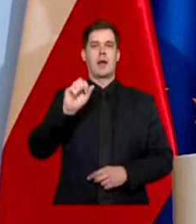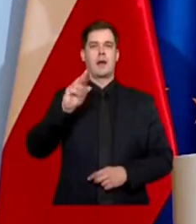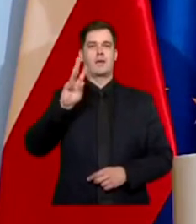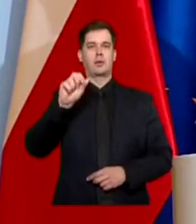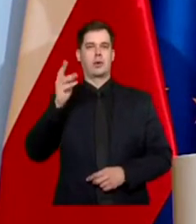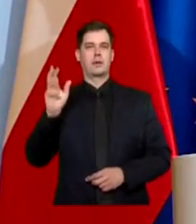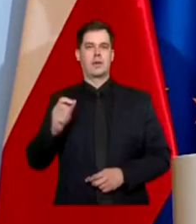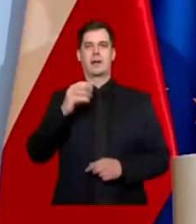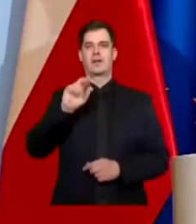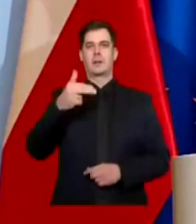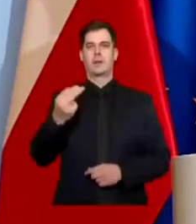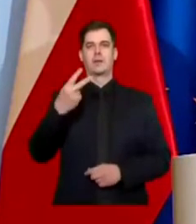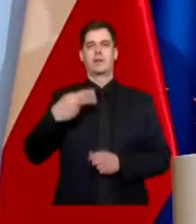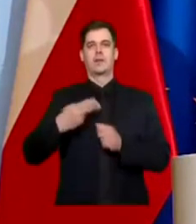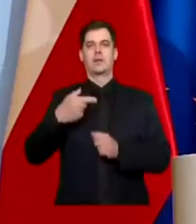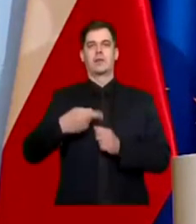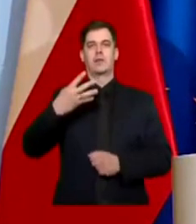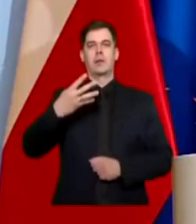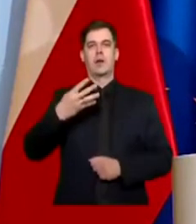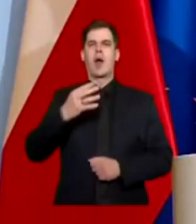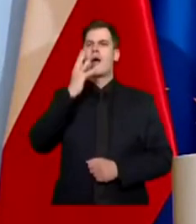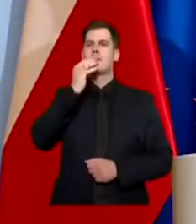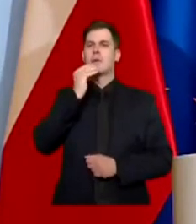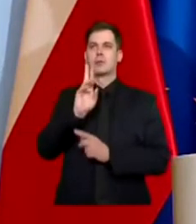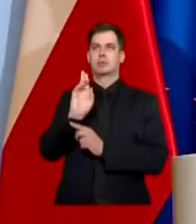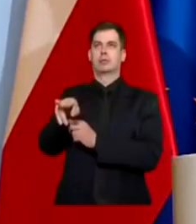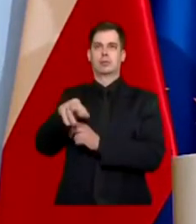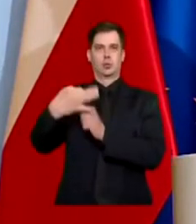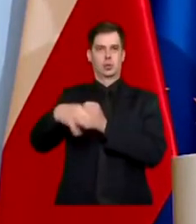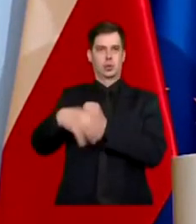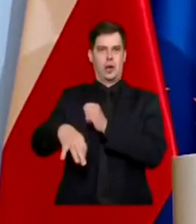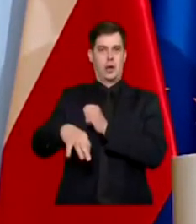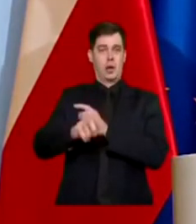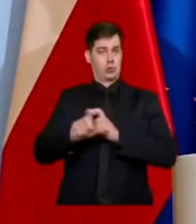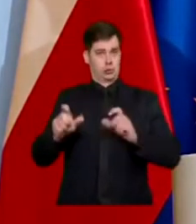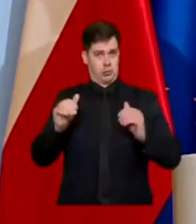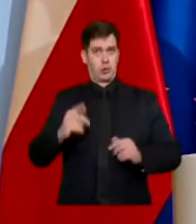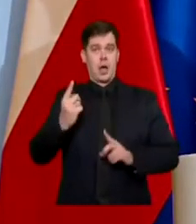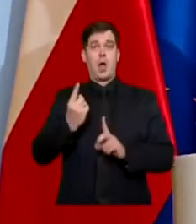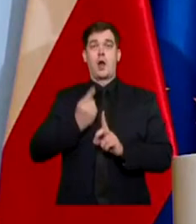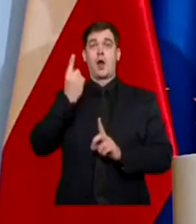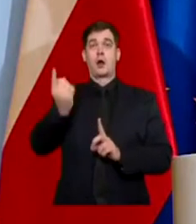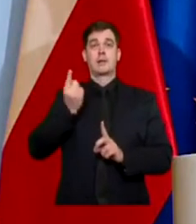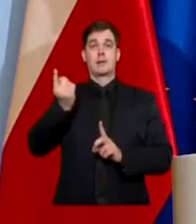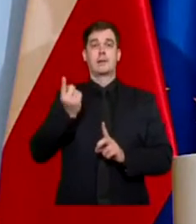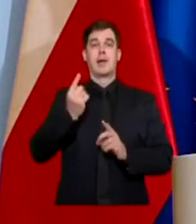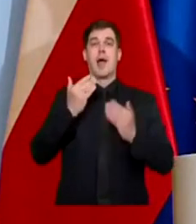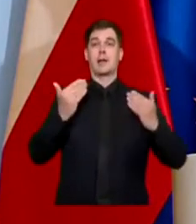z TVN24. Co z rekrutacją na studia? Czy brany jest scenariusz pod uwagę, że rok akademicki zacznie się